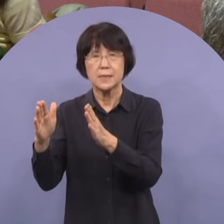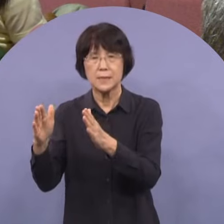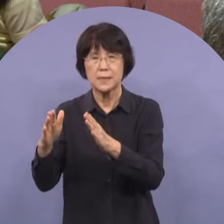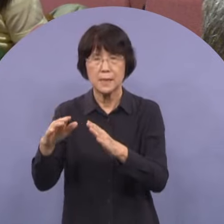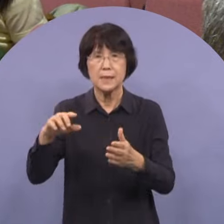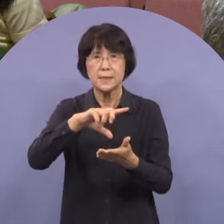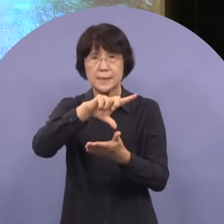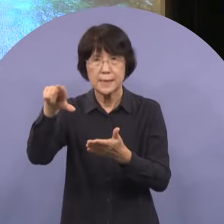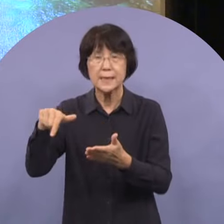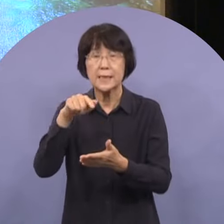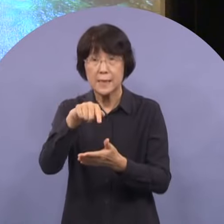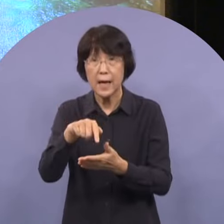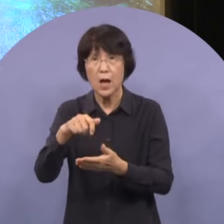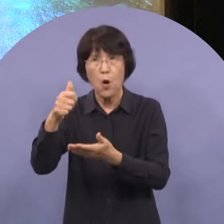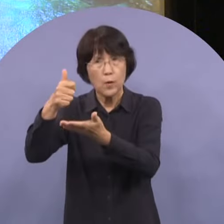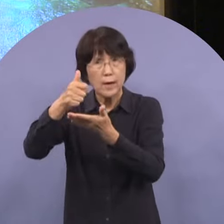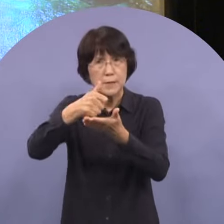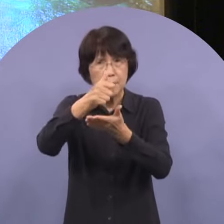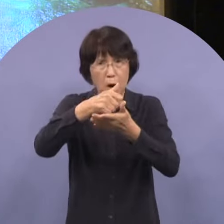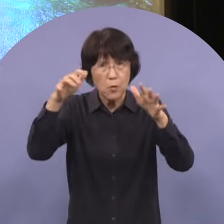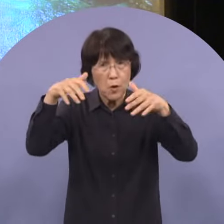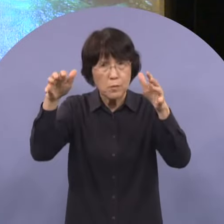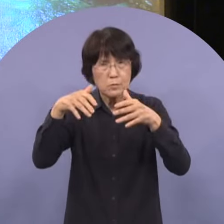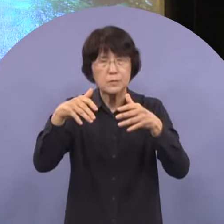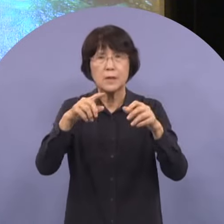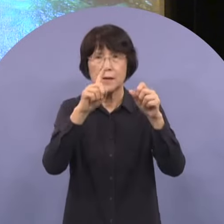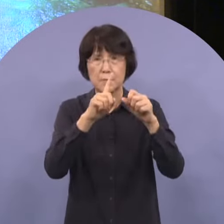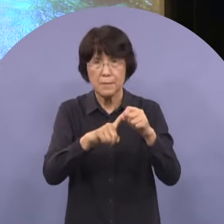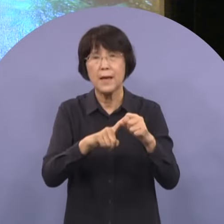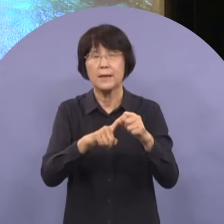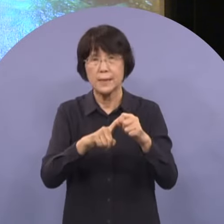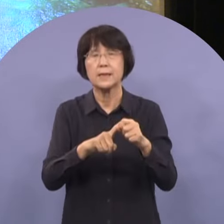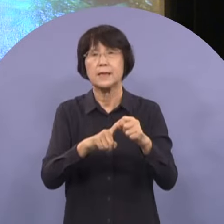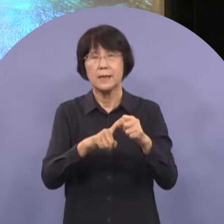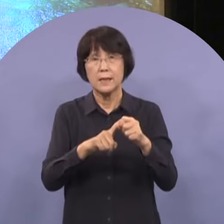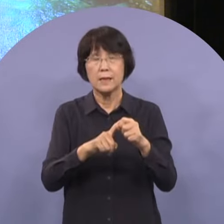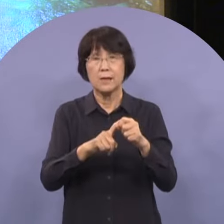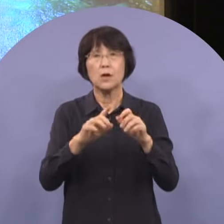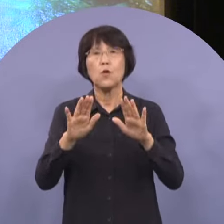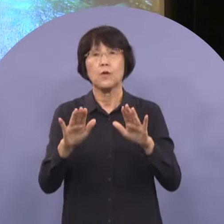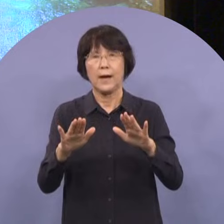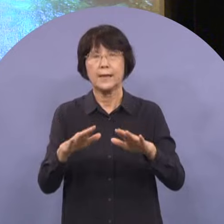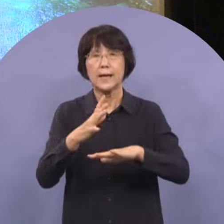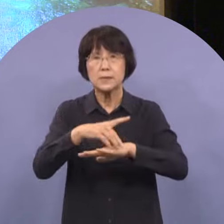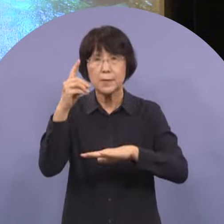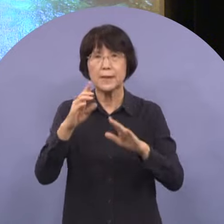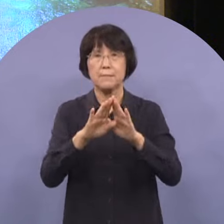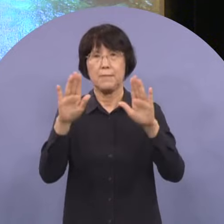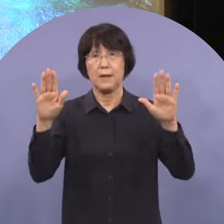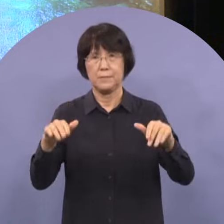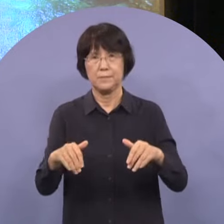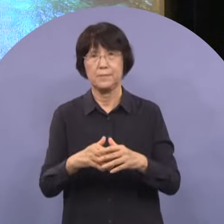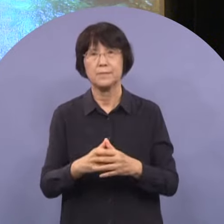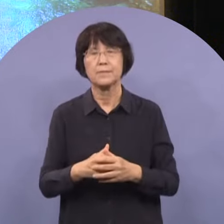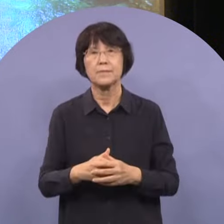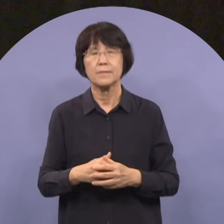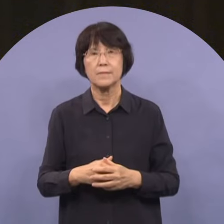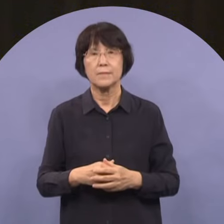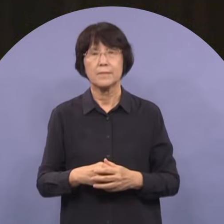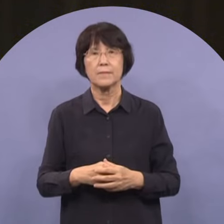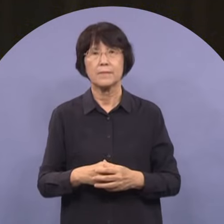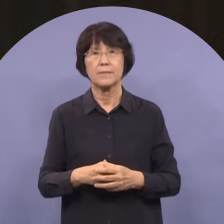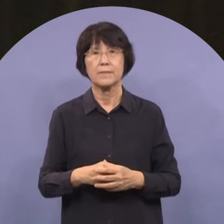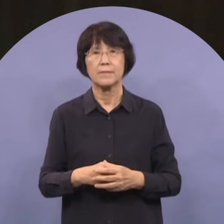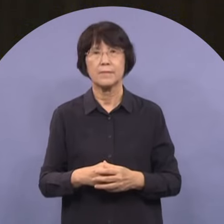えらせようと今回初めて開催されたものです。 より良い国内容にしていくということを期待したいと思